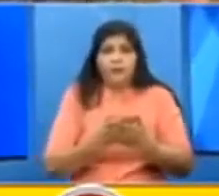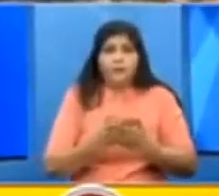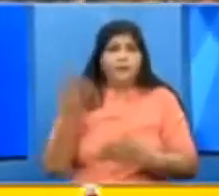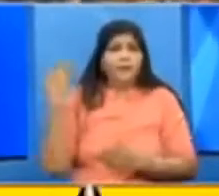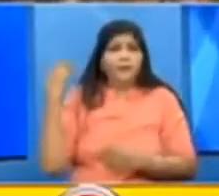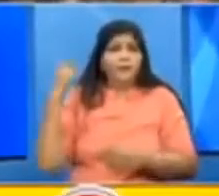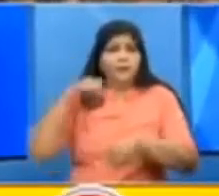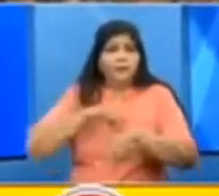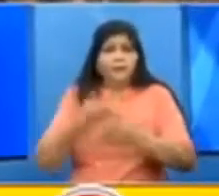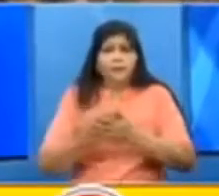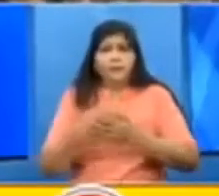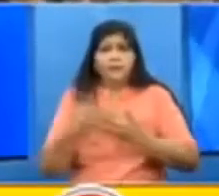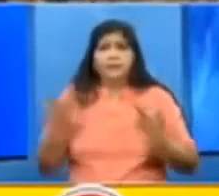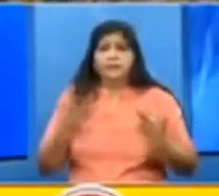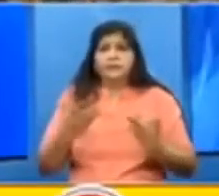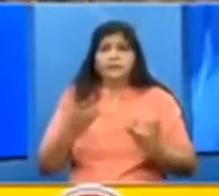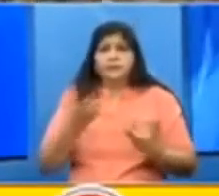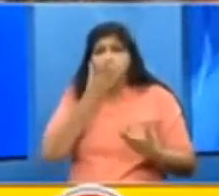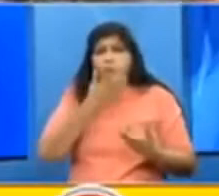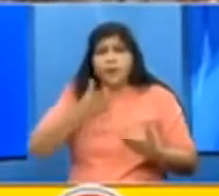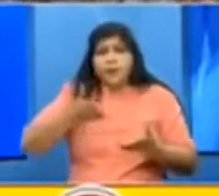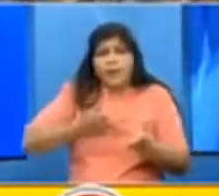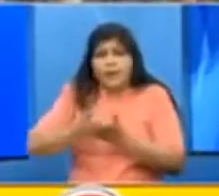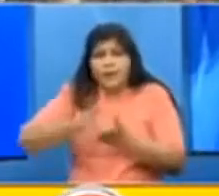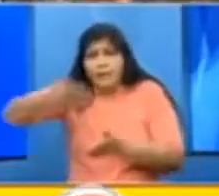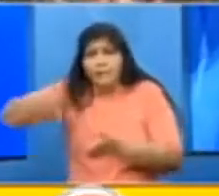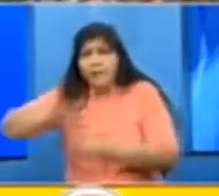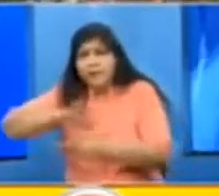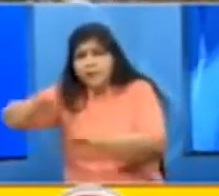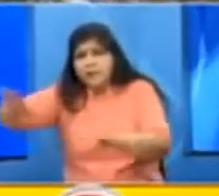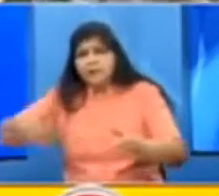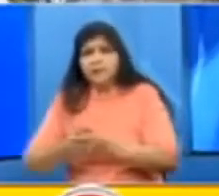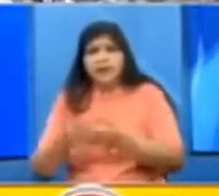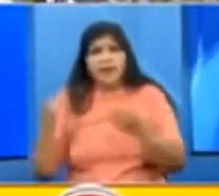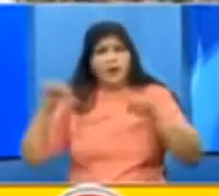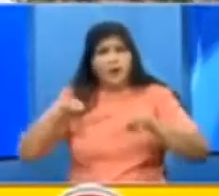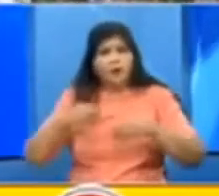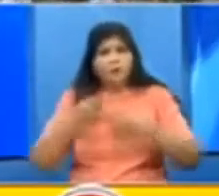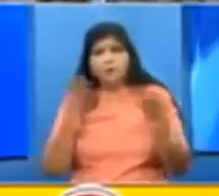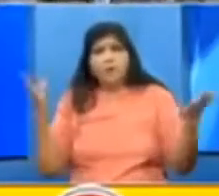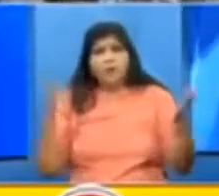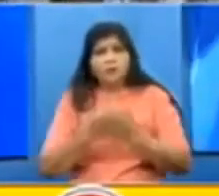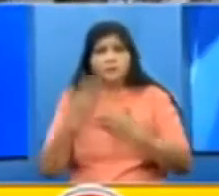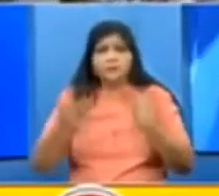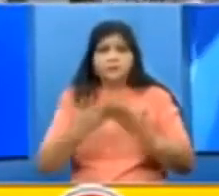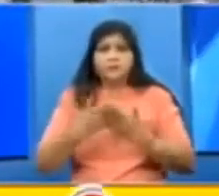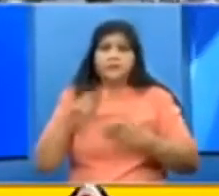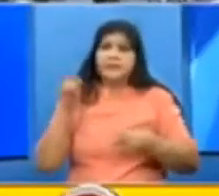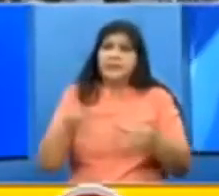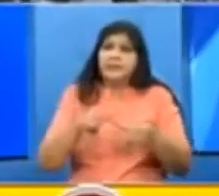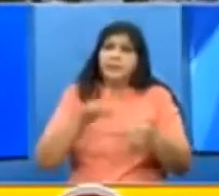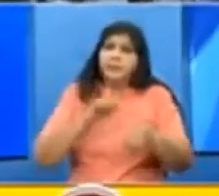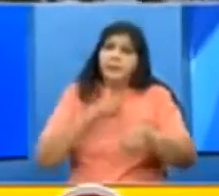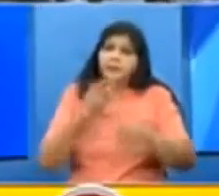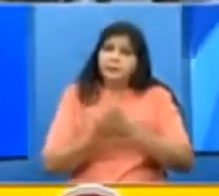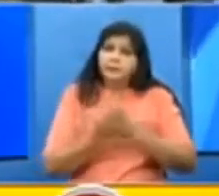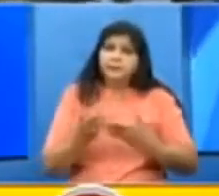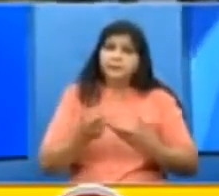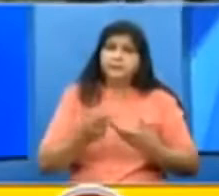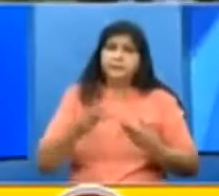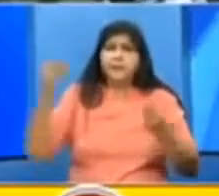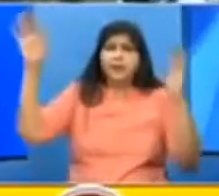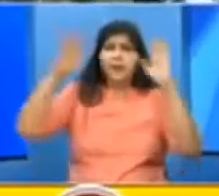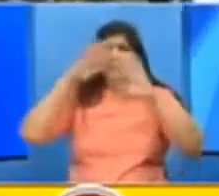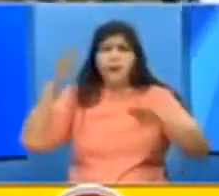जब खुबानी को खेतों के पास सुखाते थे तो इससे बर्बादी तो होती ही थी, साथ ही धूल और बारिश